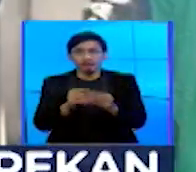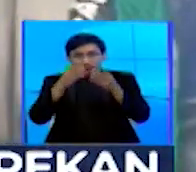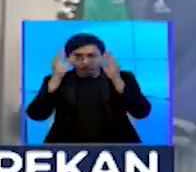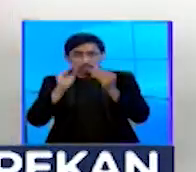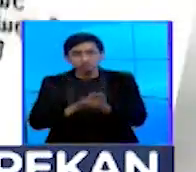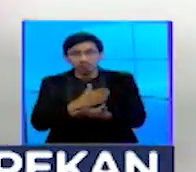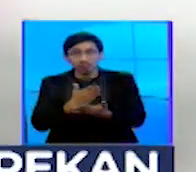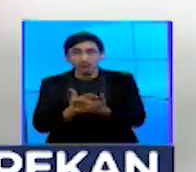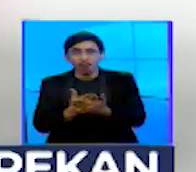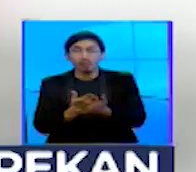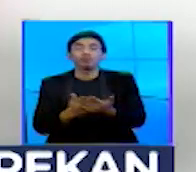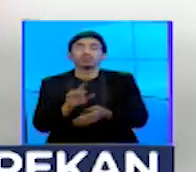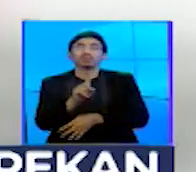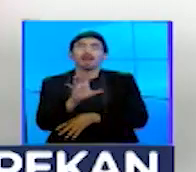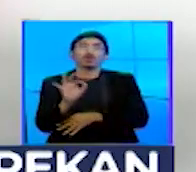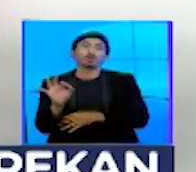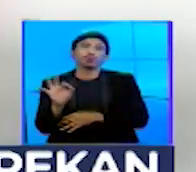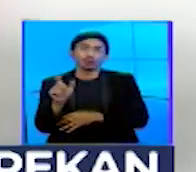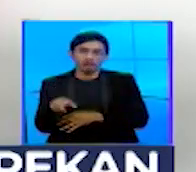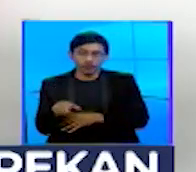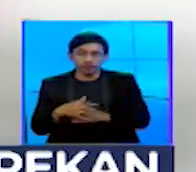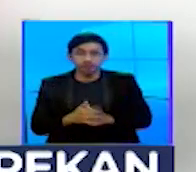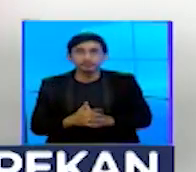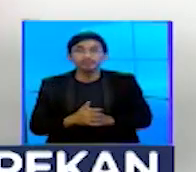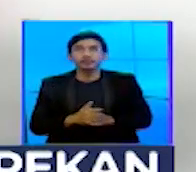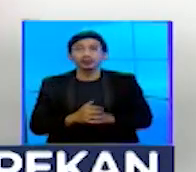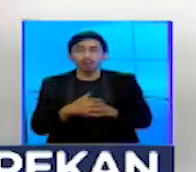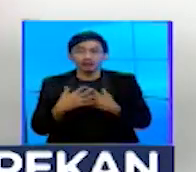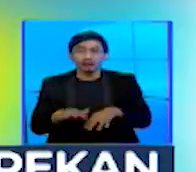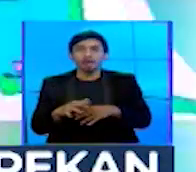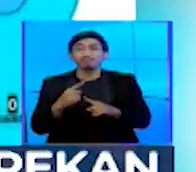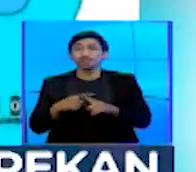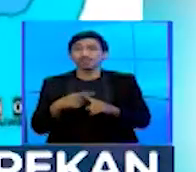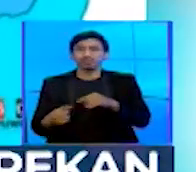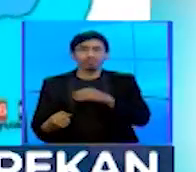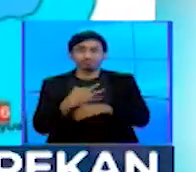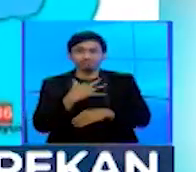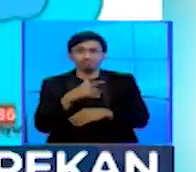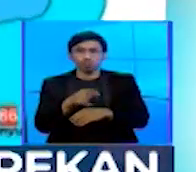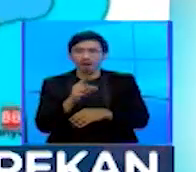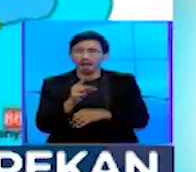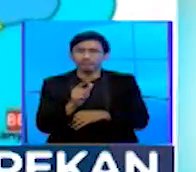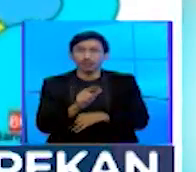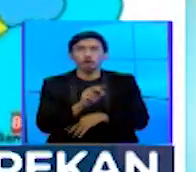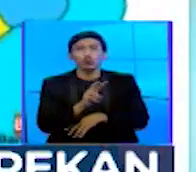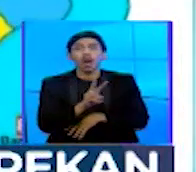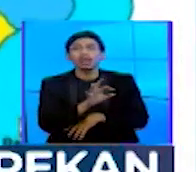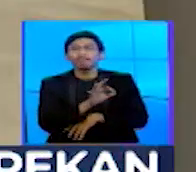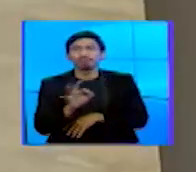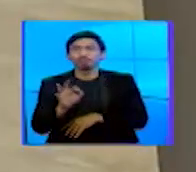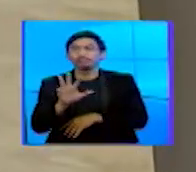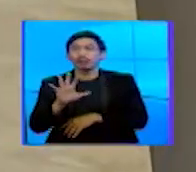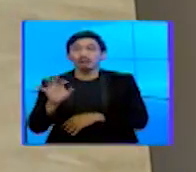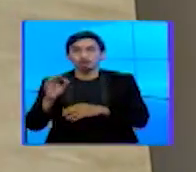selama pandemic ovetense tembus 100 orang sementara yang terkonfirmasi positif covert mencapai hampir 2900